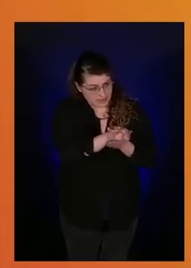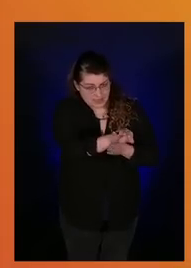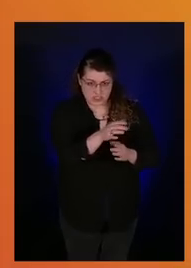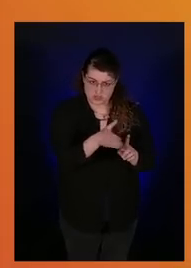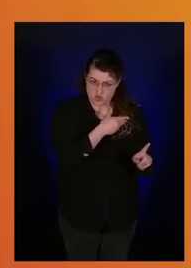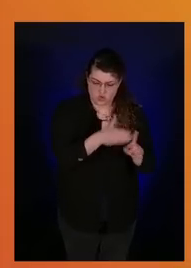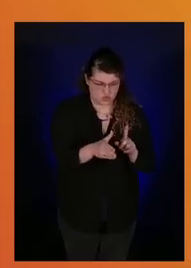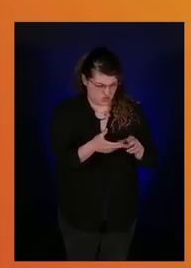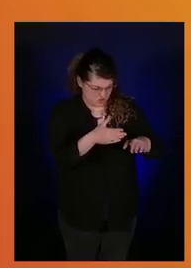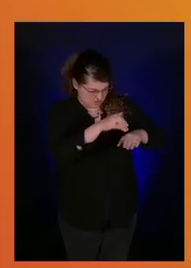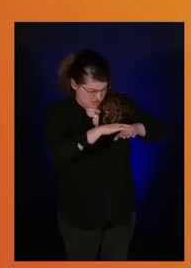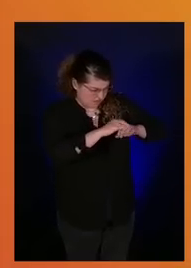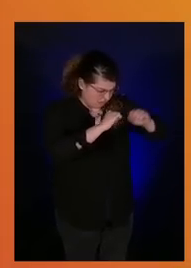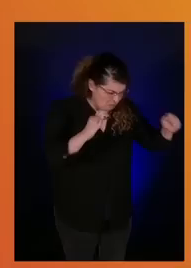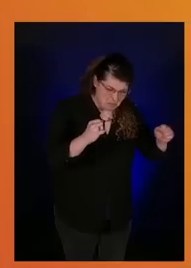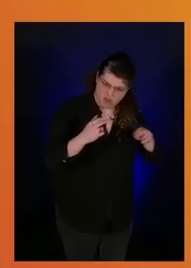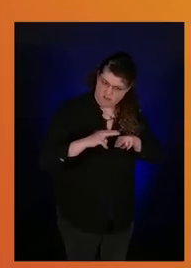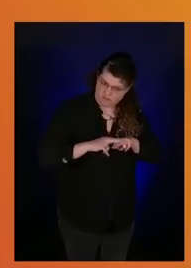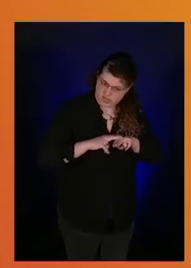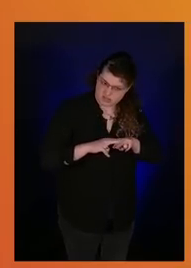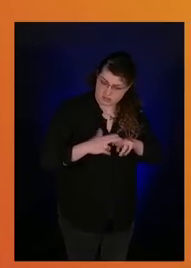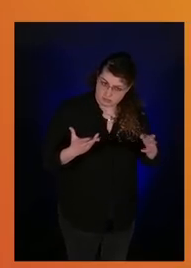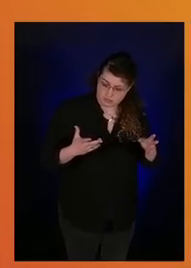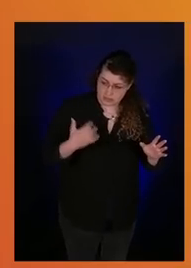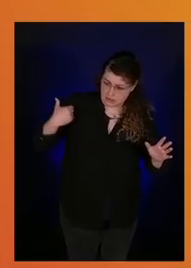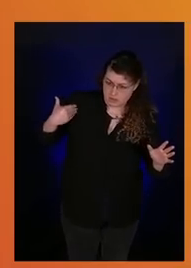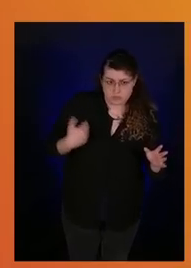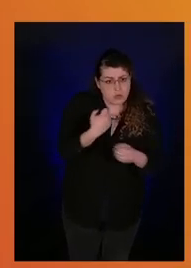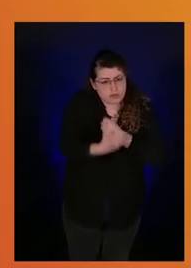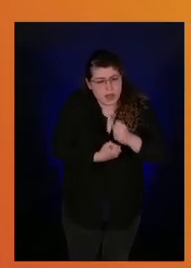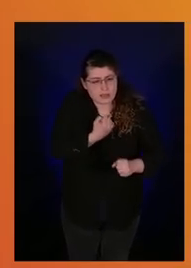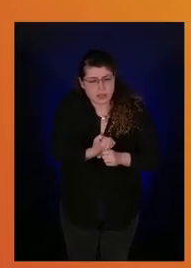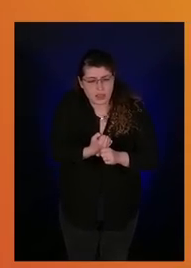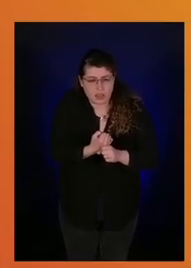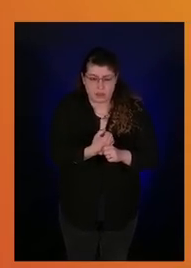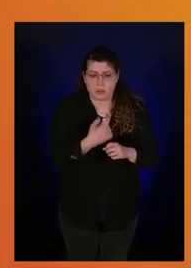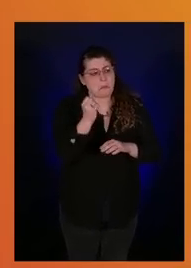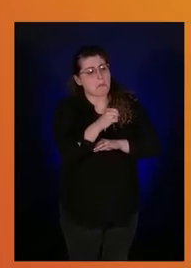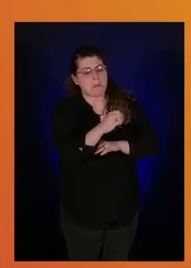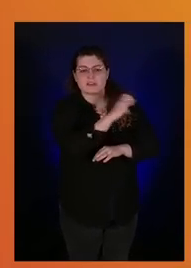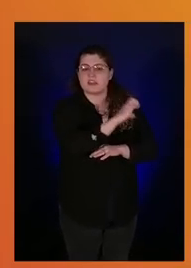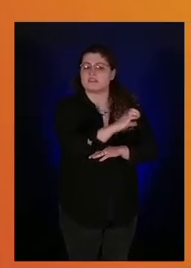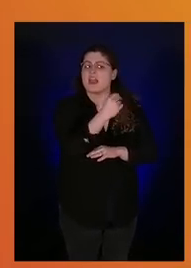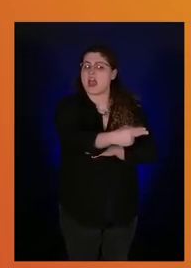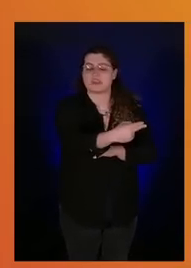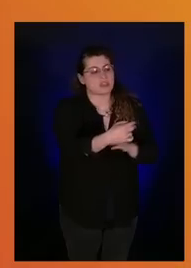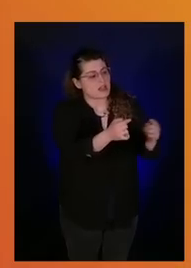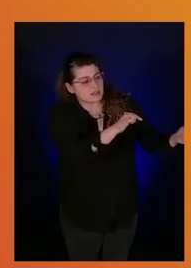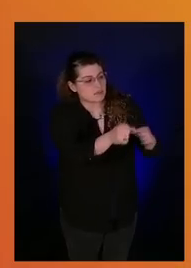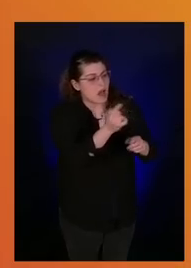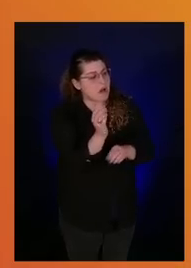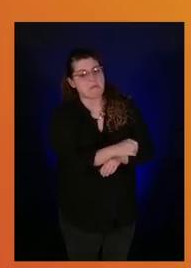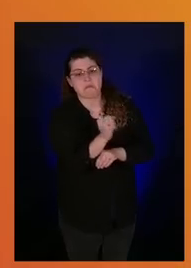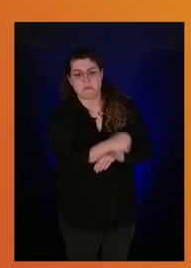sens. La réalité vécue ces dernières années a été une non-prise en compte des débats du CCN, quand il était possible